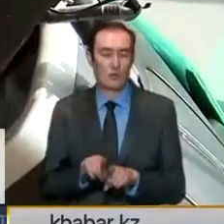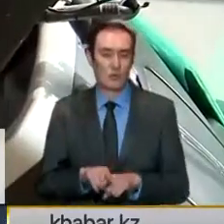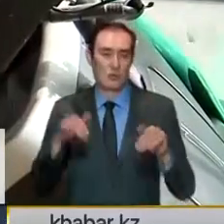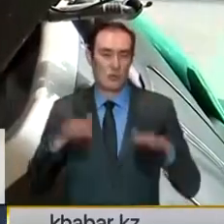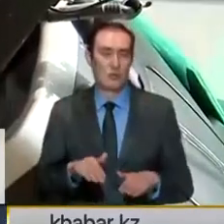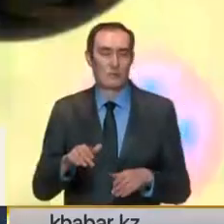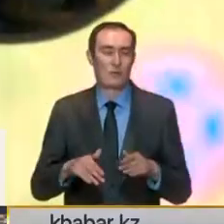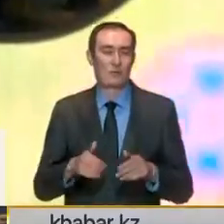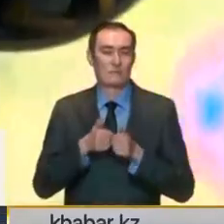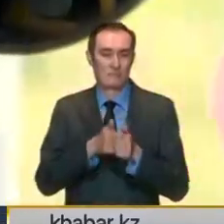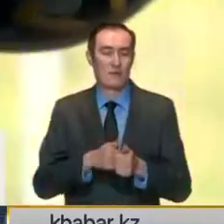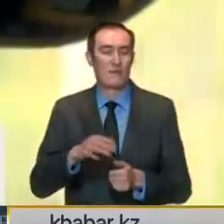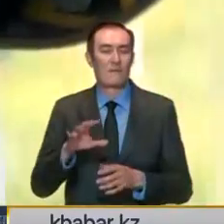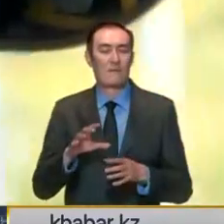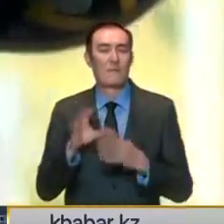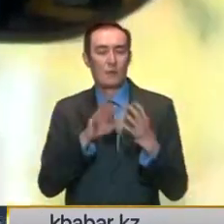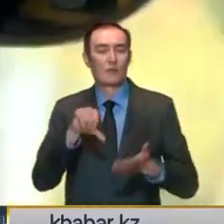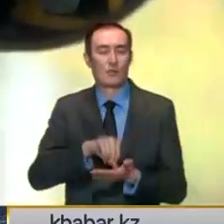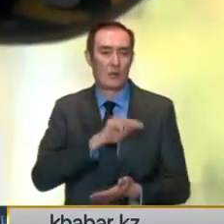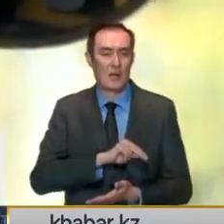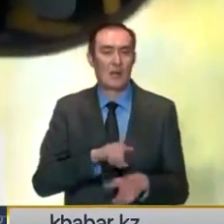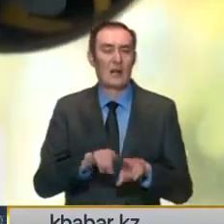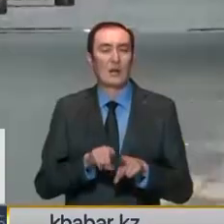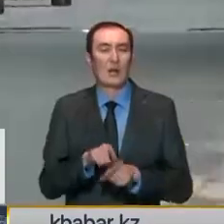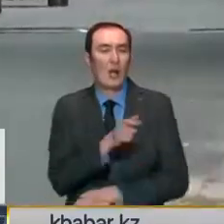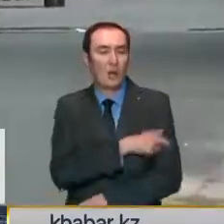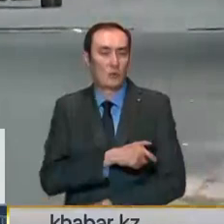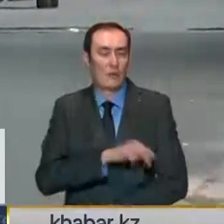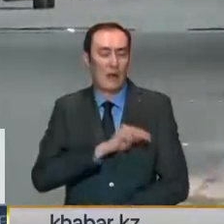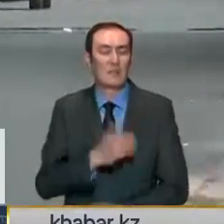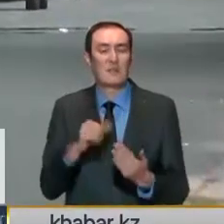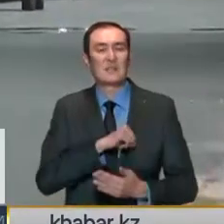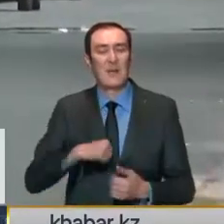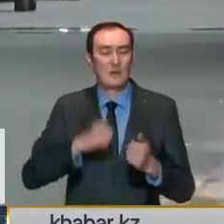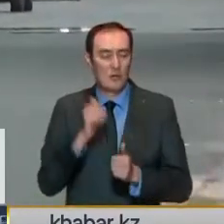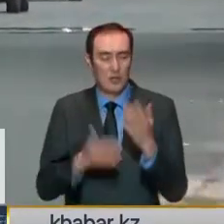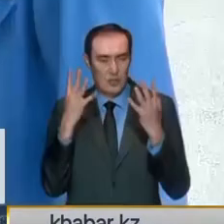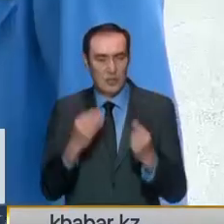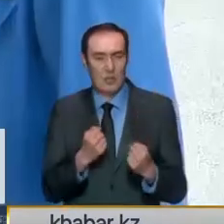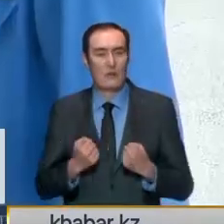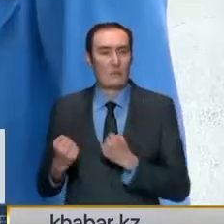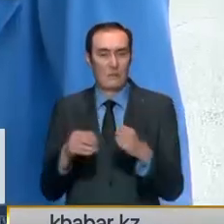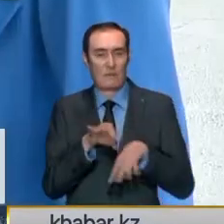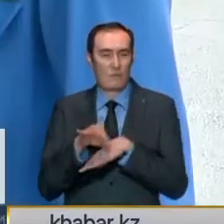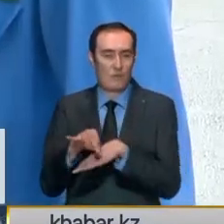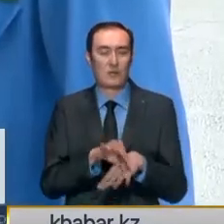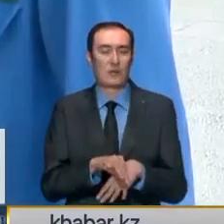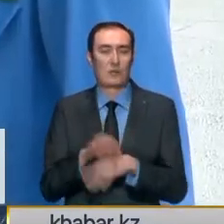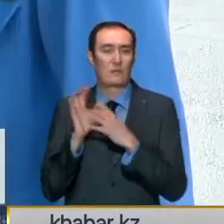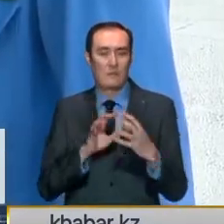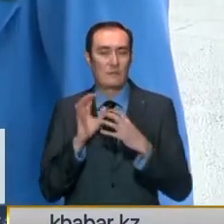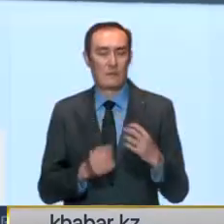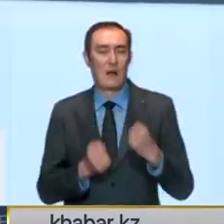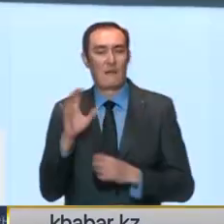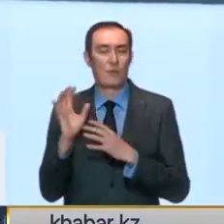пошли по его стопам. В автопарк устроились сначала в качестве кондукторов, а теперь сами ежедневно проезжают сотни километров по городу за